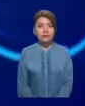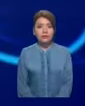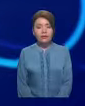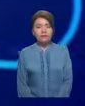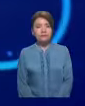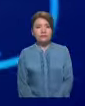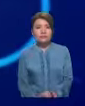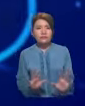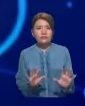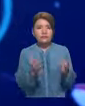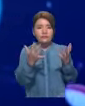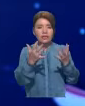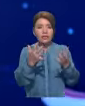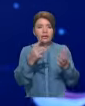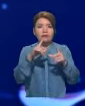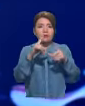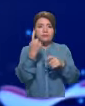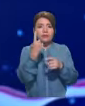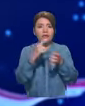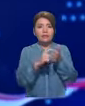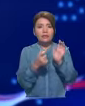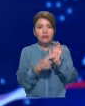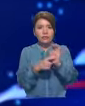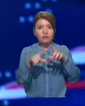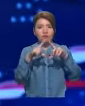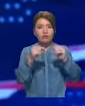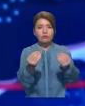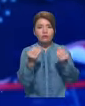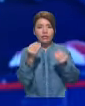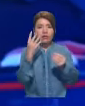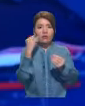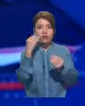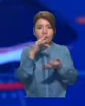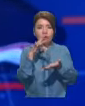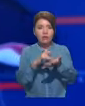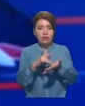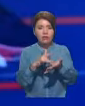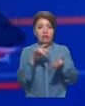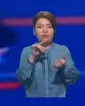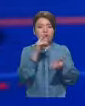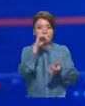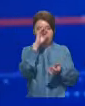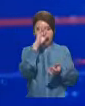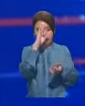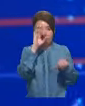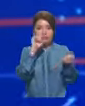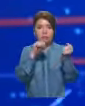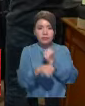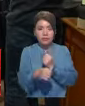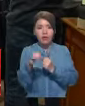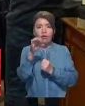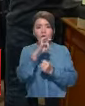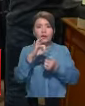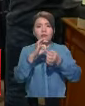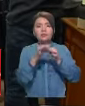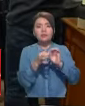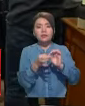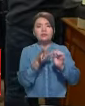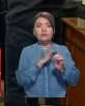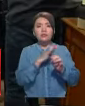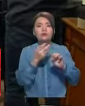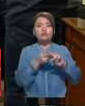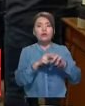Нашумевший инцидент с изнасилованием первоклассника в одной из элитных школ Алматы прокомментировал первый вице-министр внутренних дел. Марат Кужаев сообщил, что